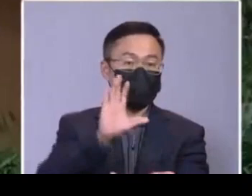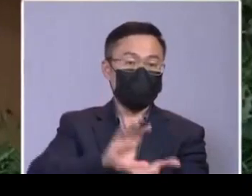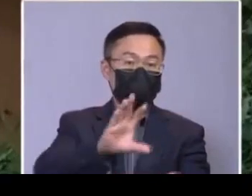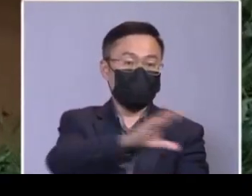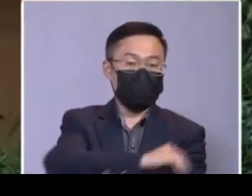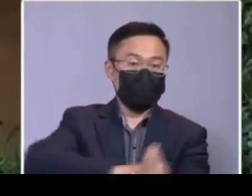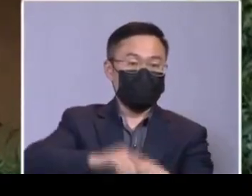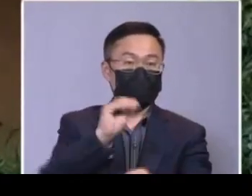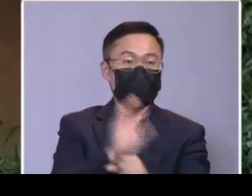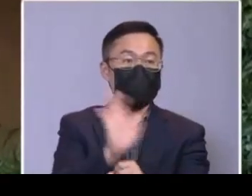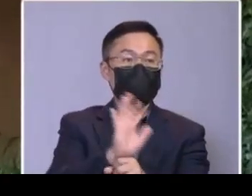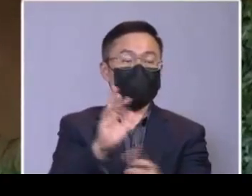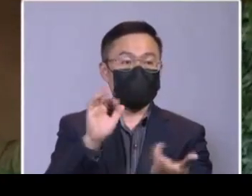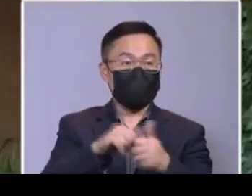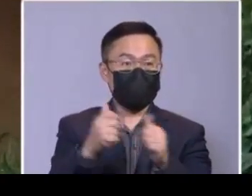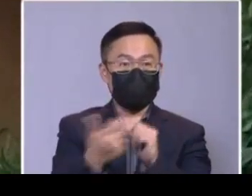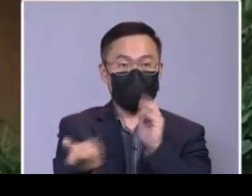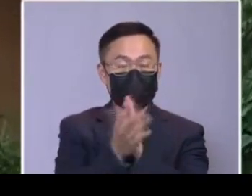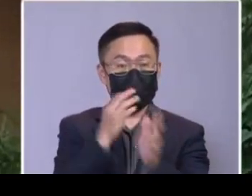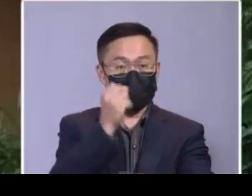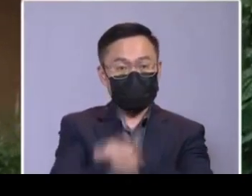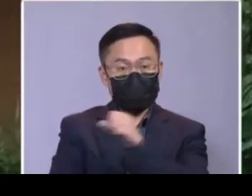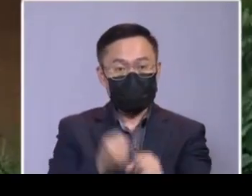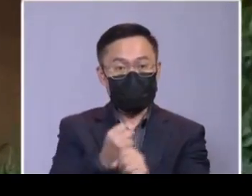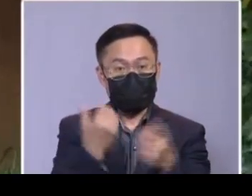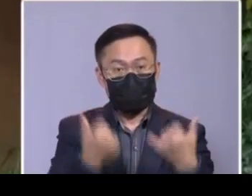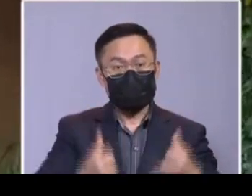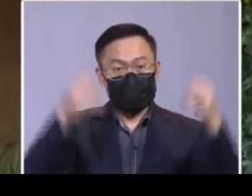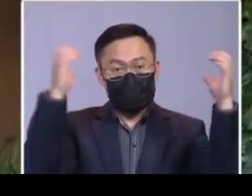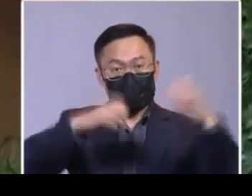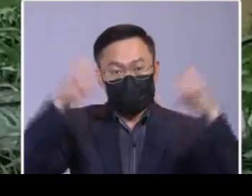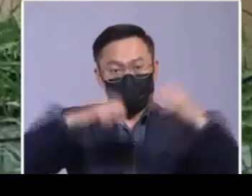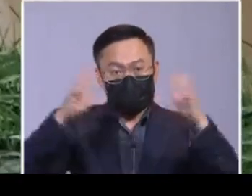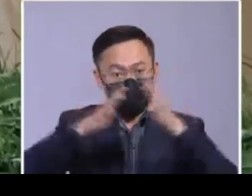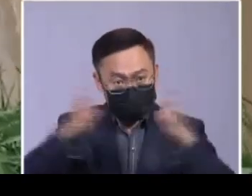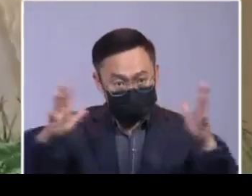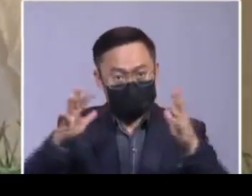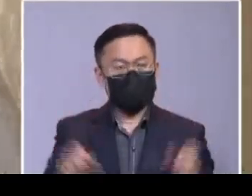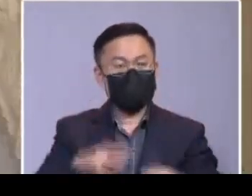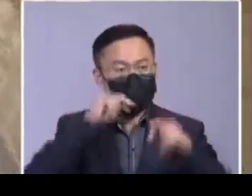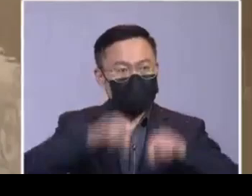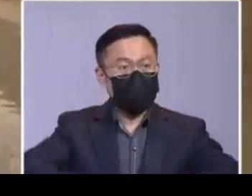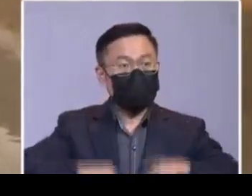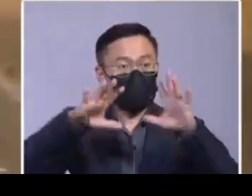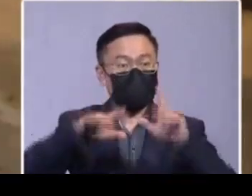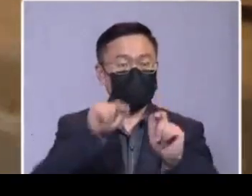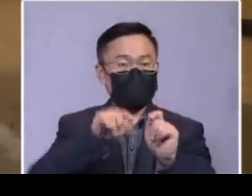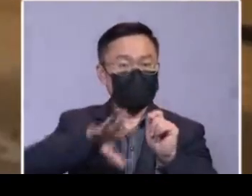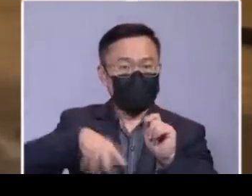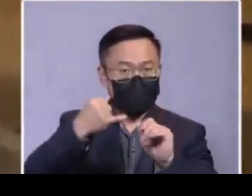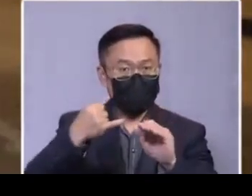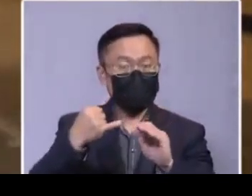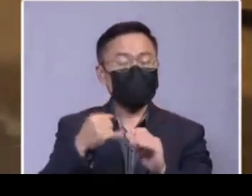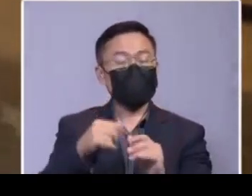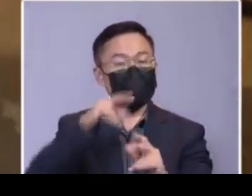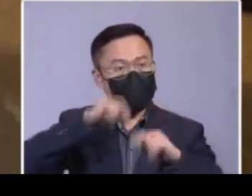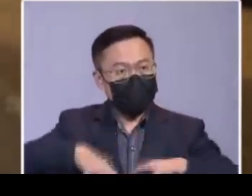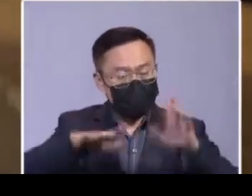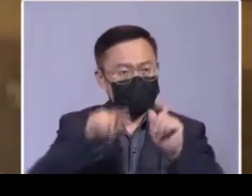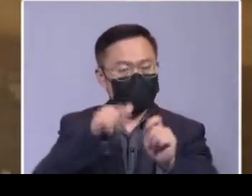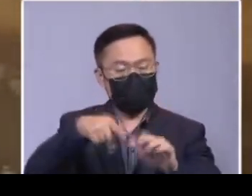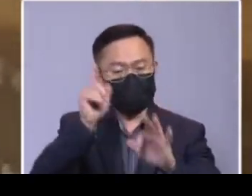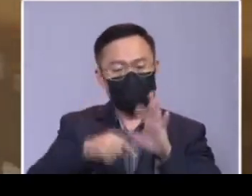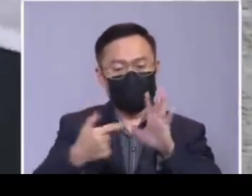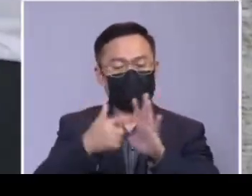แล้วปีนี้มันก็ประกอบกับฝนมันตกมาเยอะมากเกิดปัญหาแบบนี้บ่อยเลยคืออำเภอก็ท่วมอำเภอป่าตองก็ท่วมตอนนี้